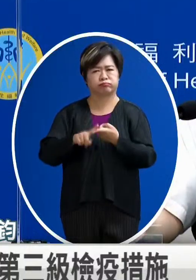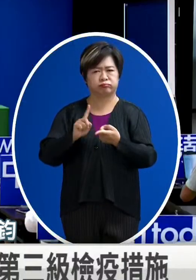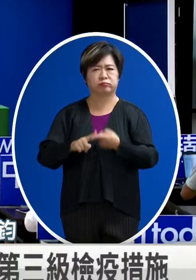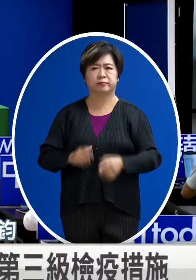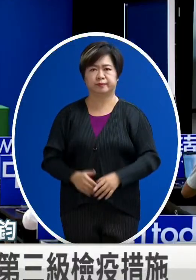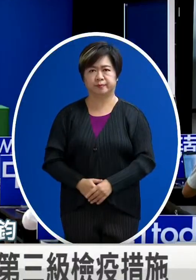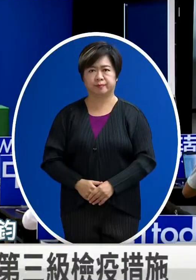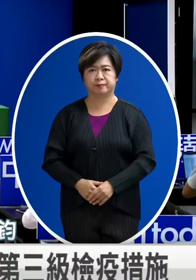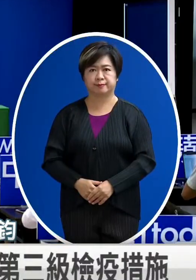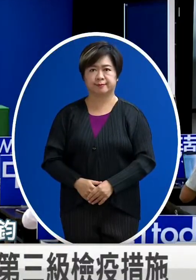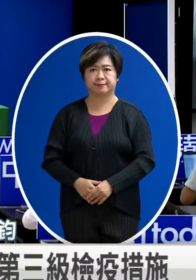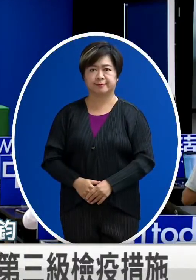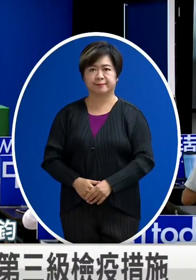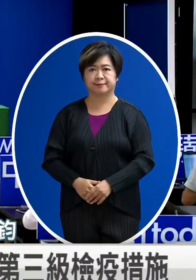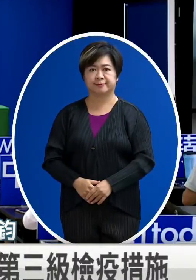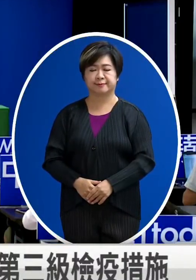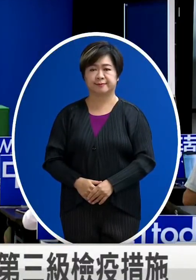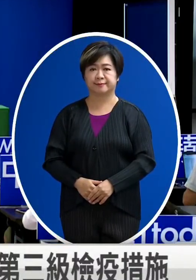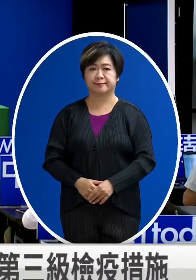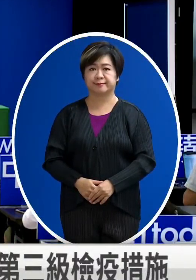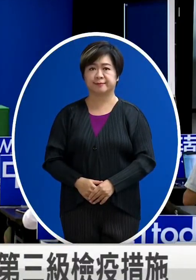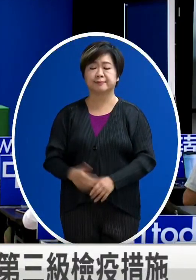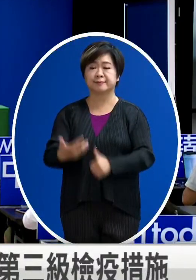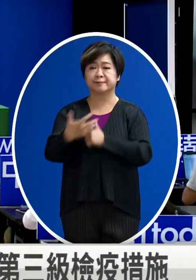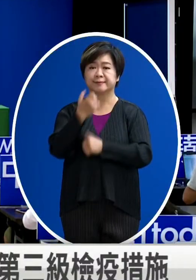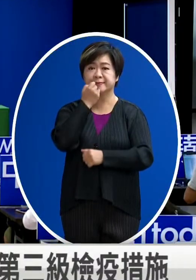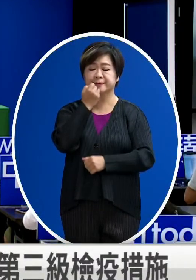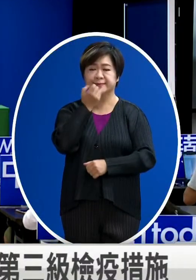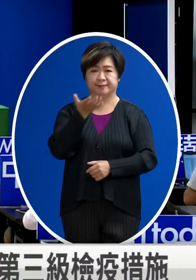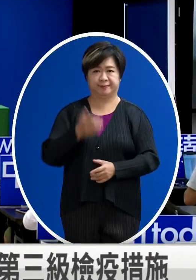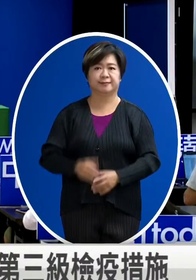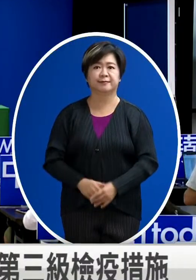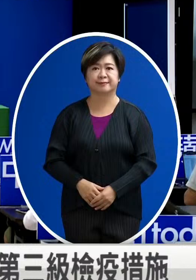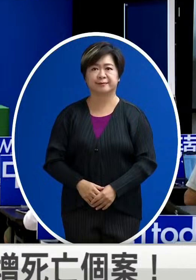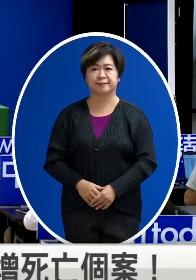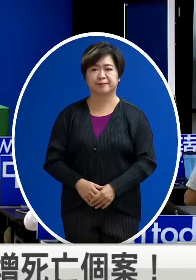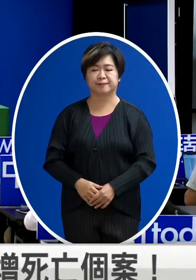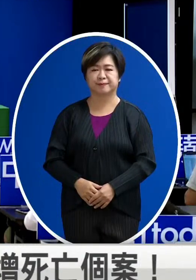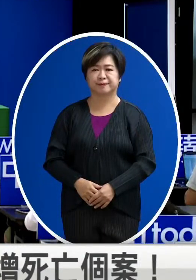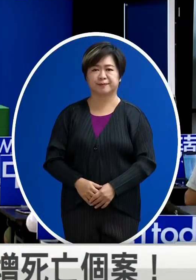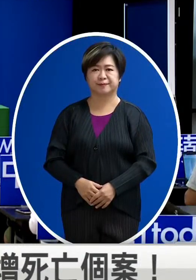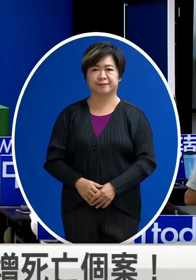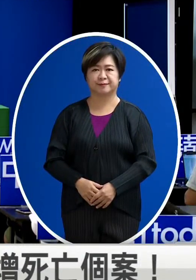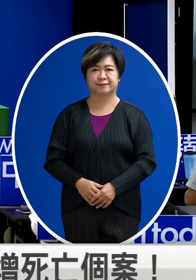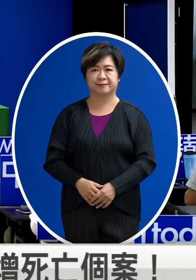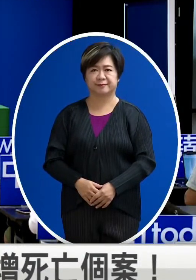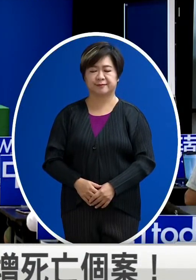告。 好，那大家有没有什么问题？好，请。